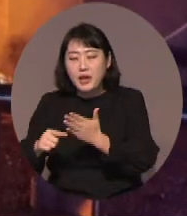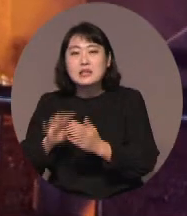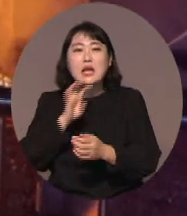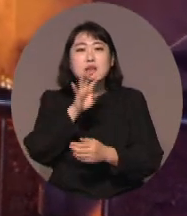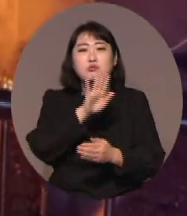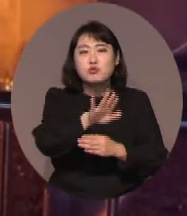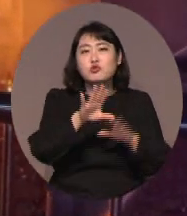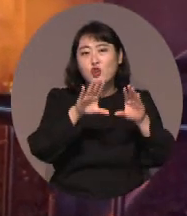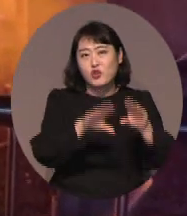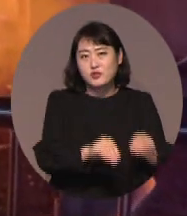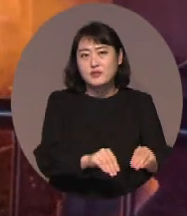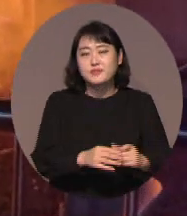만에 진화됐습니다